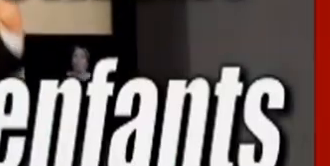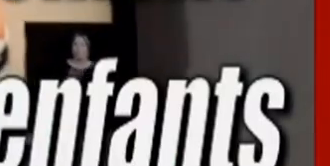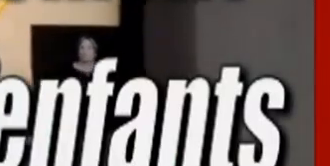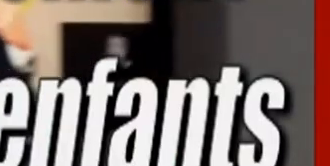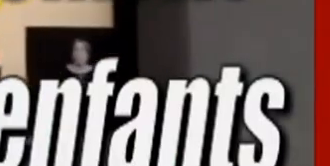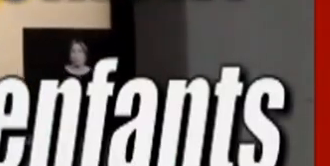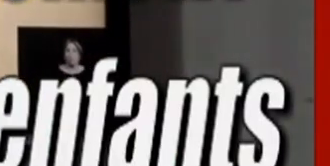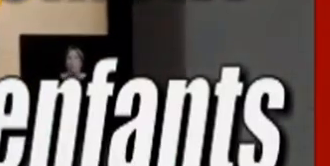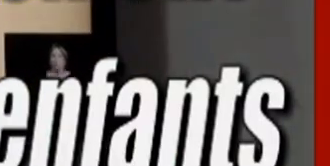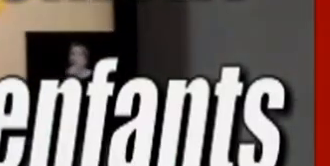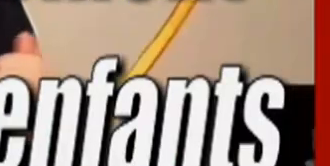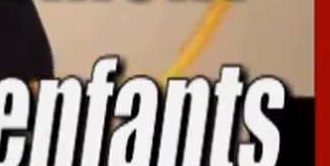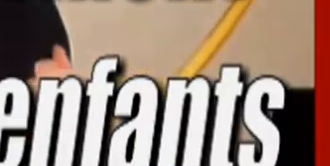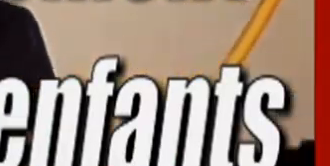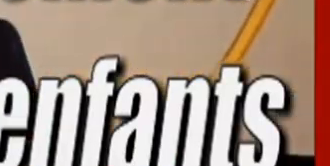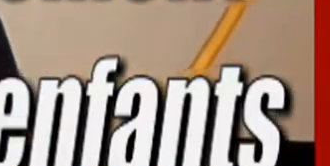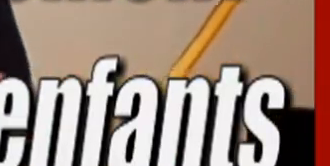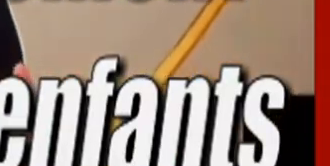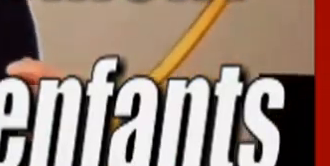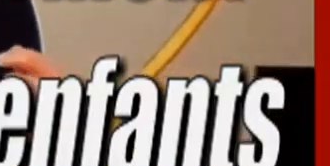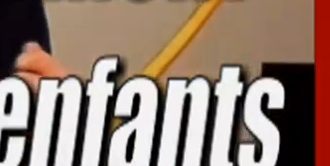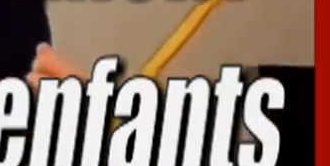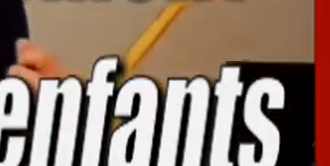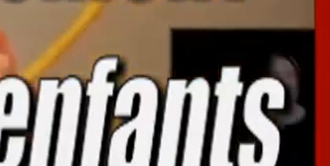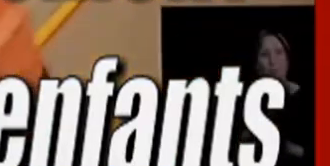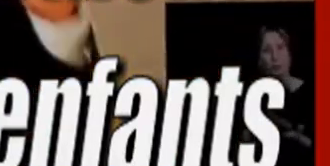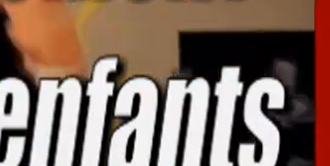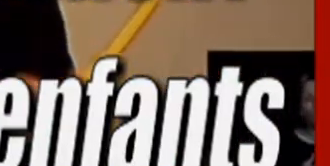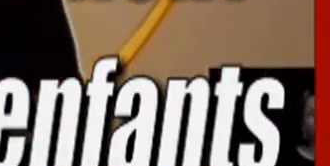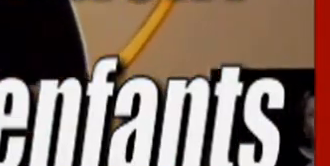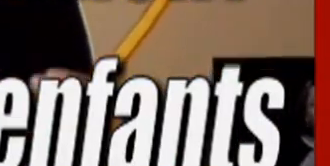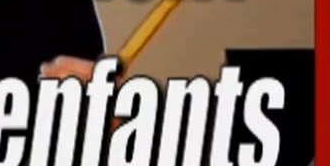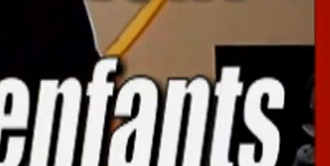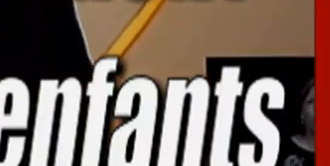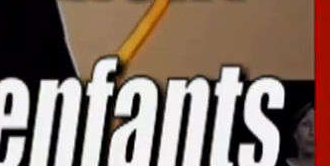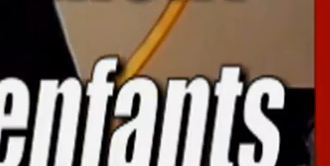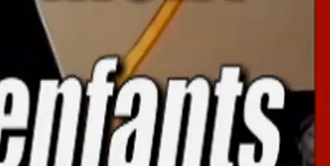Il y a 30 ou 40 ans, beaucoup de personnes en situation de handicap mouraient jeunes.